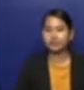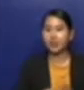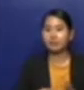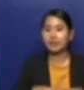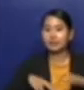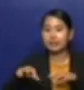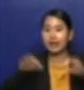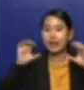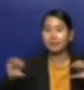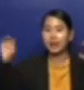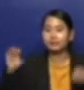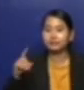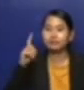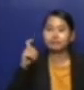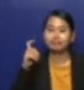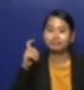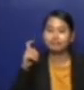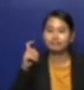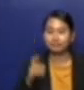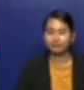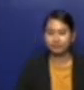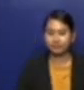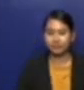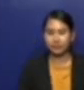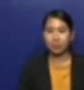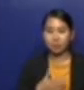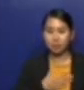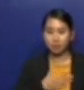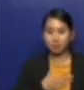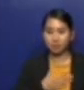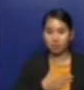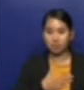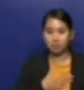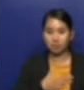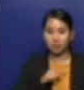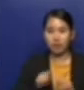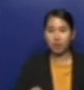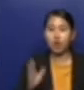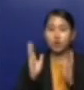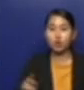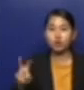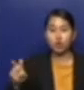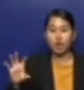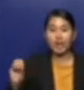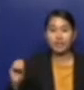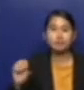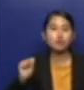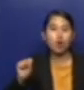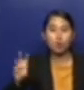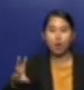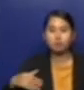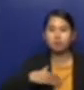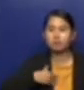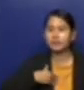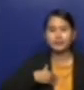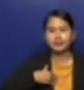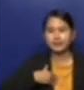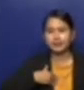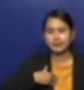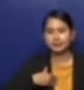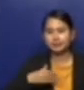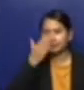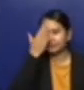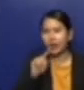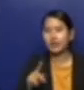ไม่ได้ผมไม่ได้โทษ250ของสว.เพราะกติกามัน